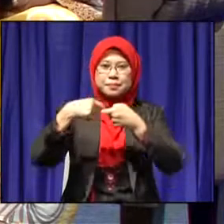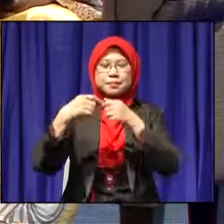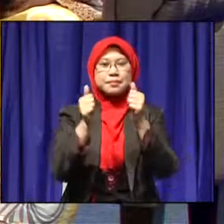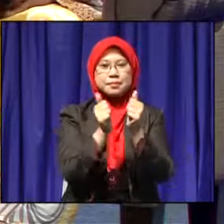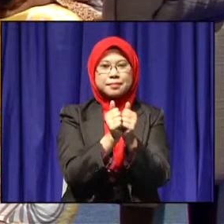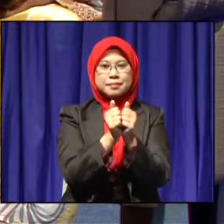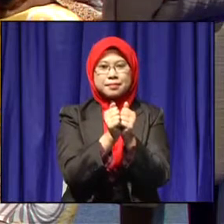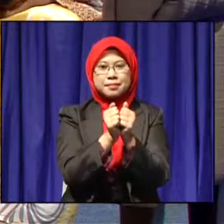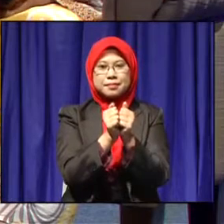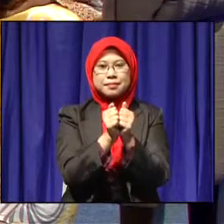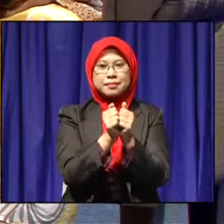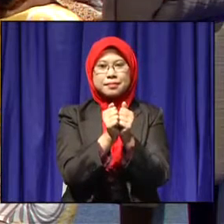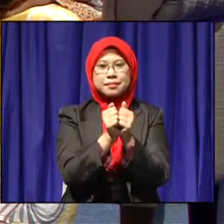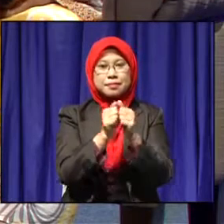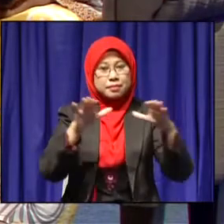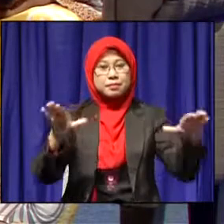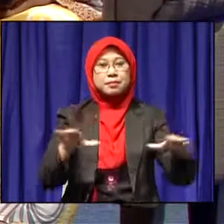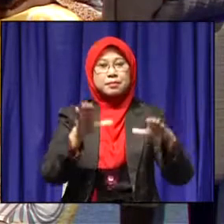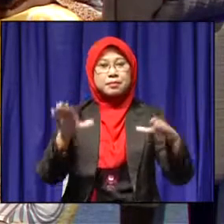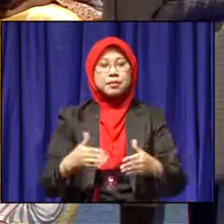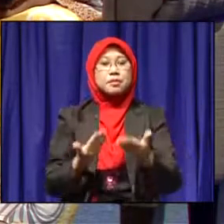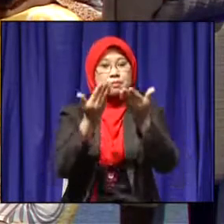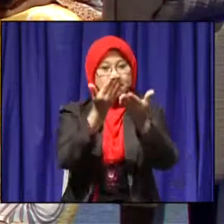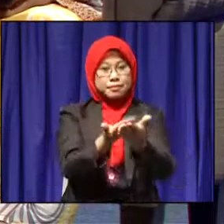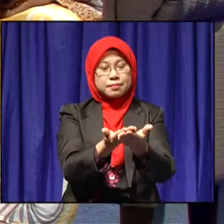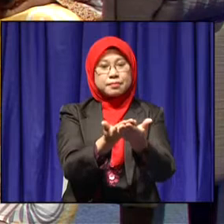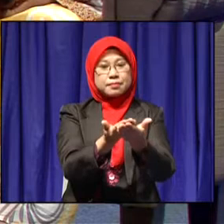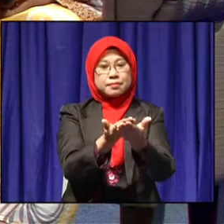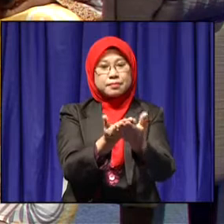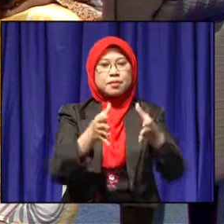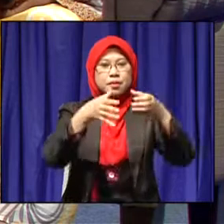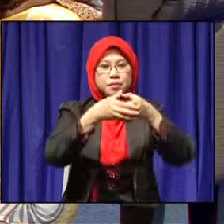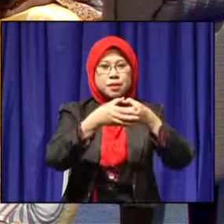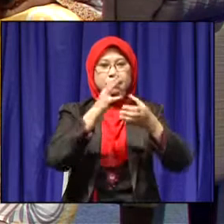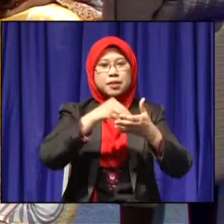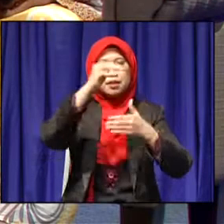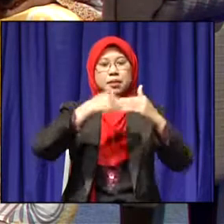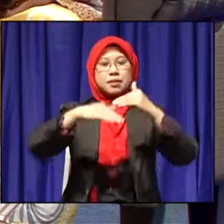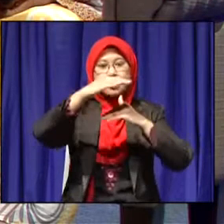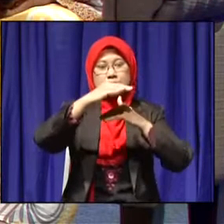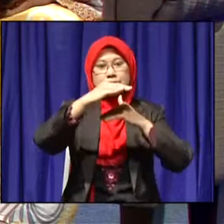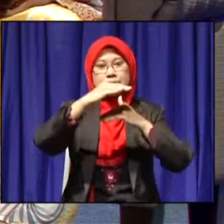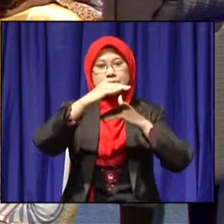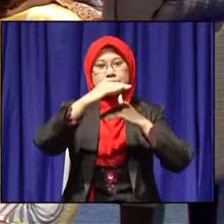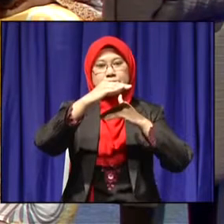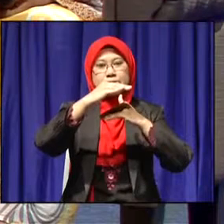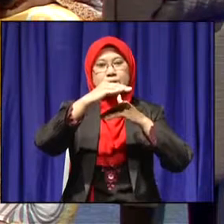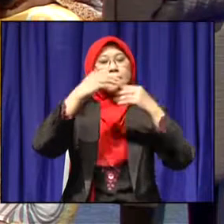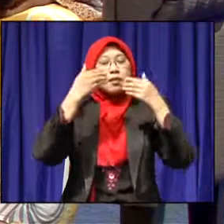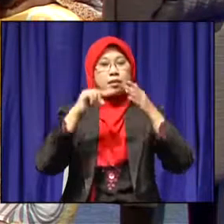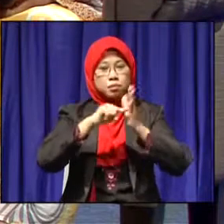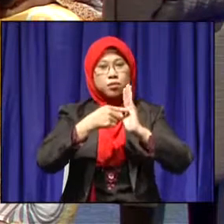dengan pelaksanaan atau tawaran Noah beegees Menengah Atas ya ya bulu